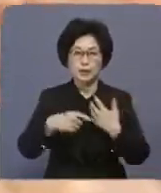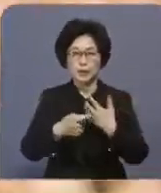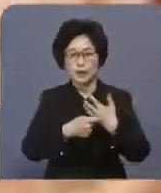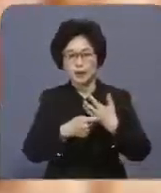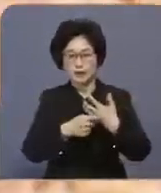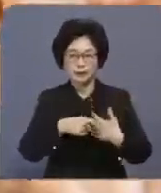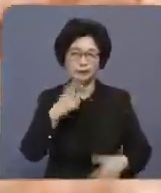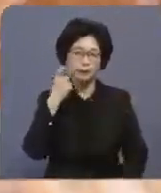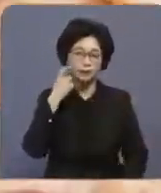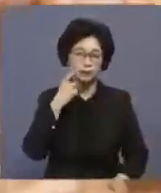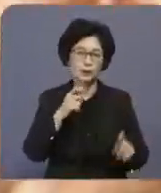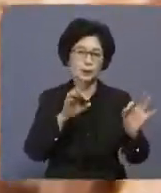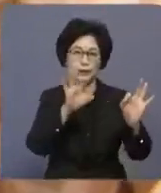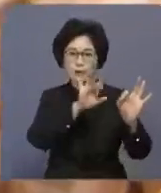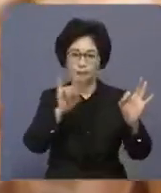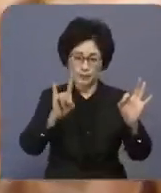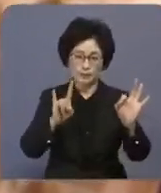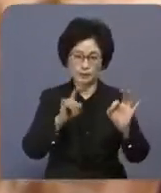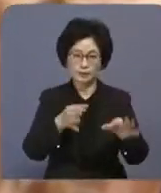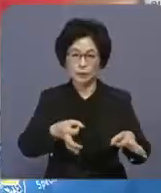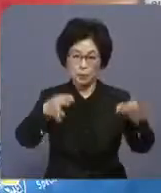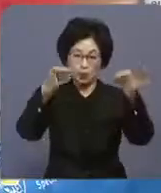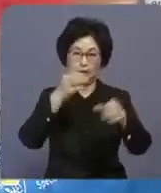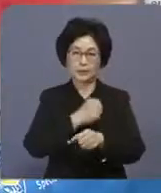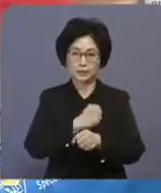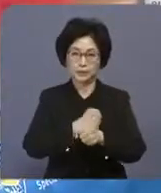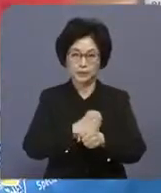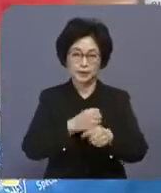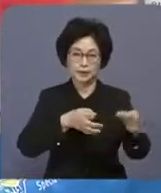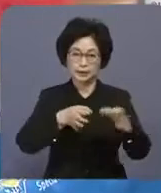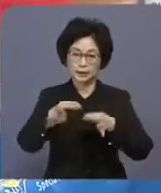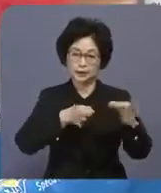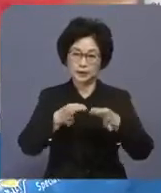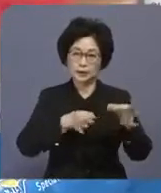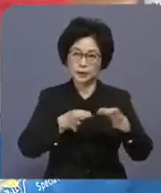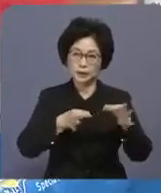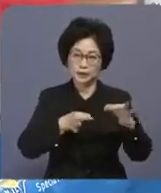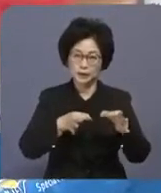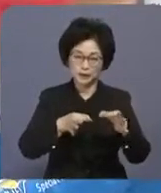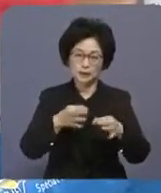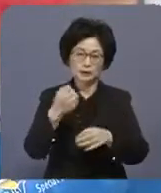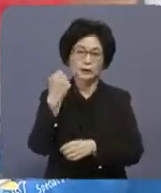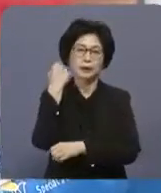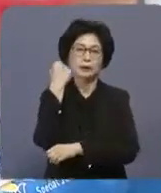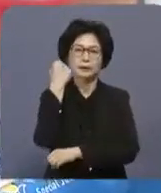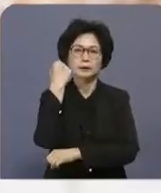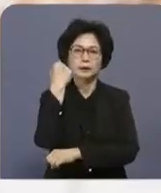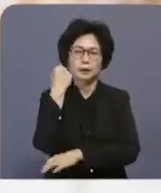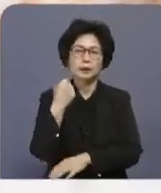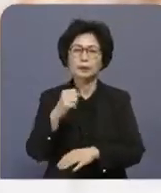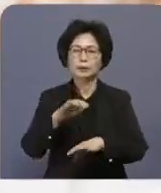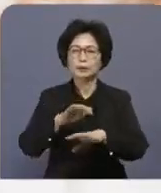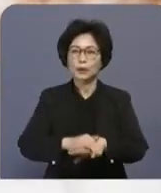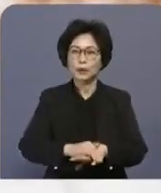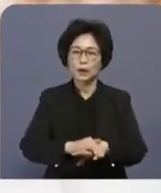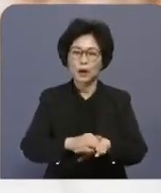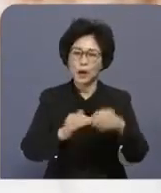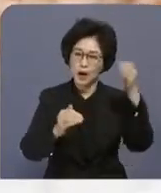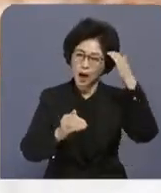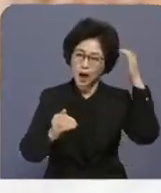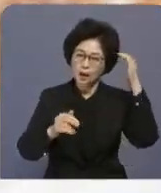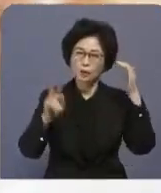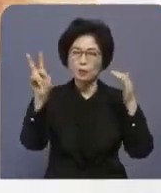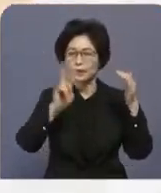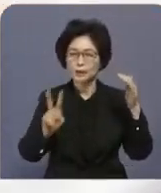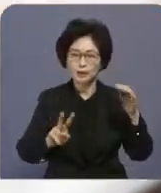10배 이상 가격을 부풀려 씁니다 시중에 유통되는 반찬용 세우 되십니다 육안으로 보기에는 어느쪽이 국내산 인지